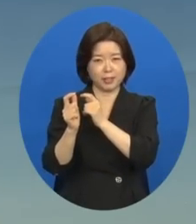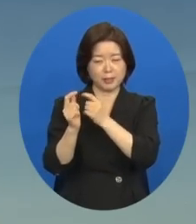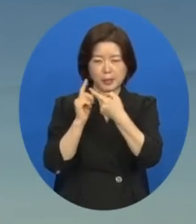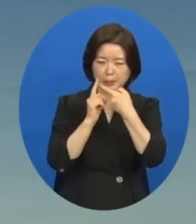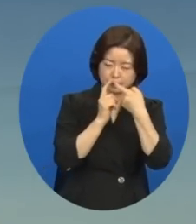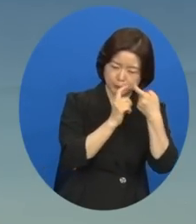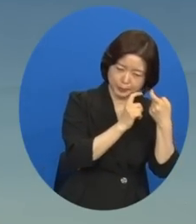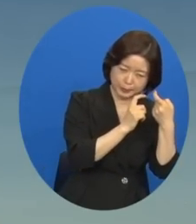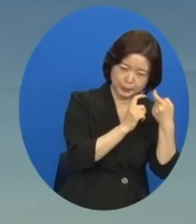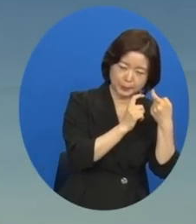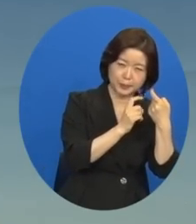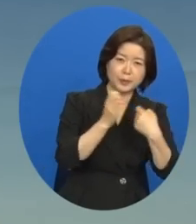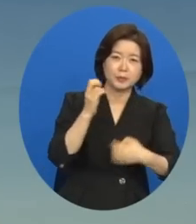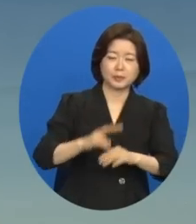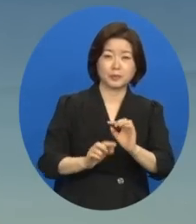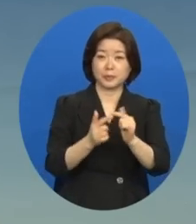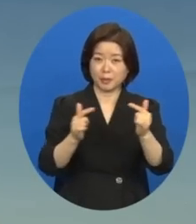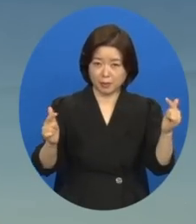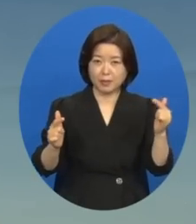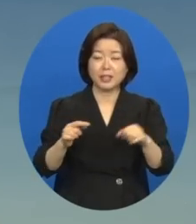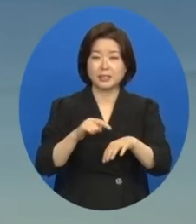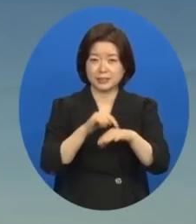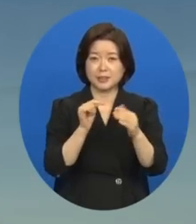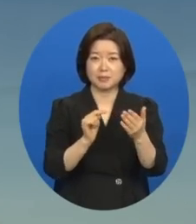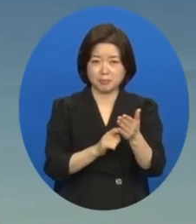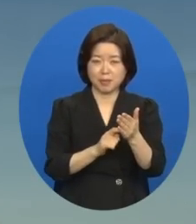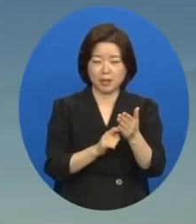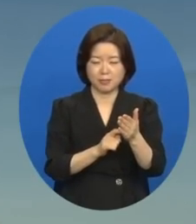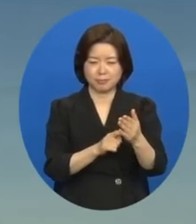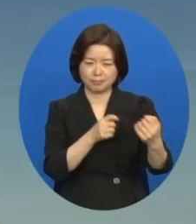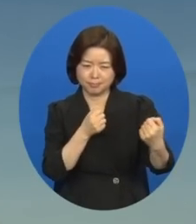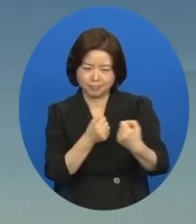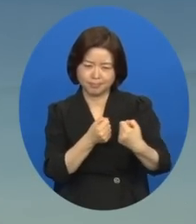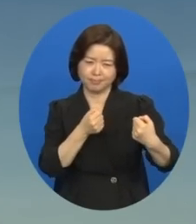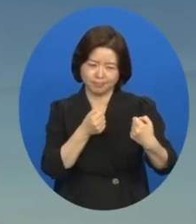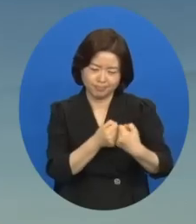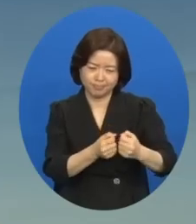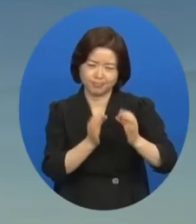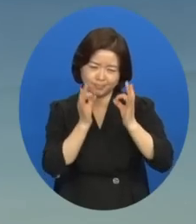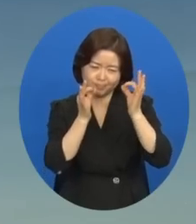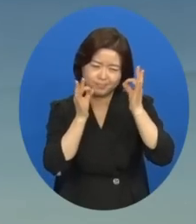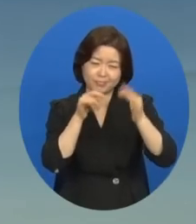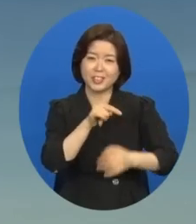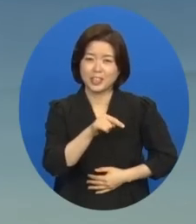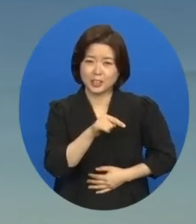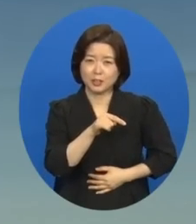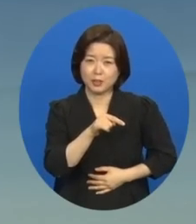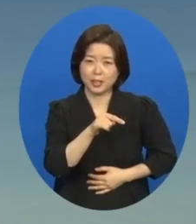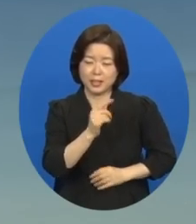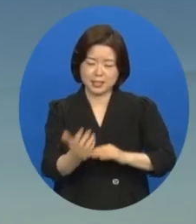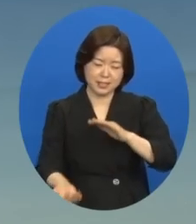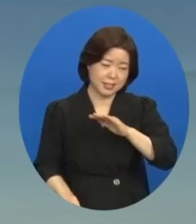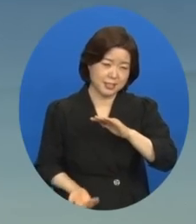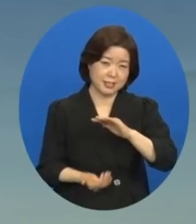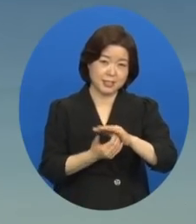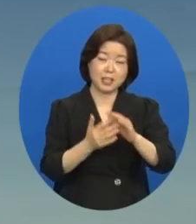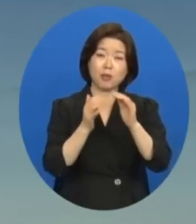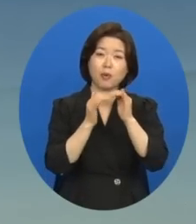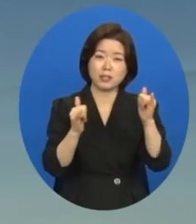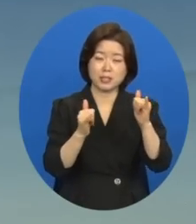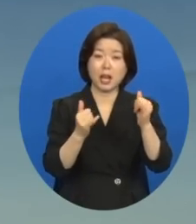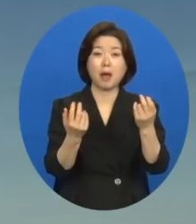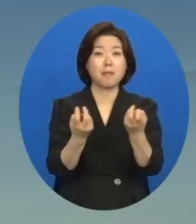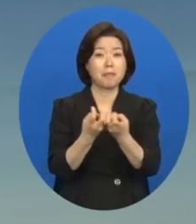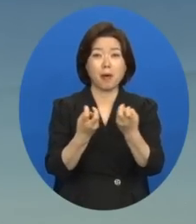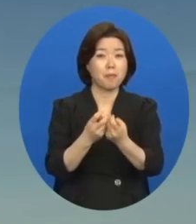유혹들과 그리고 여러 가지 마음에 그런 다투고 씨름하는 문제들을 다루는 최고의 인간의 방법